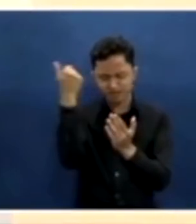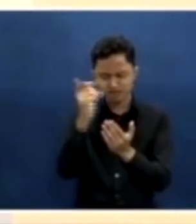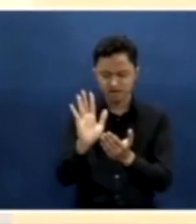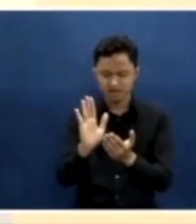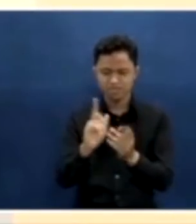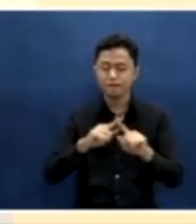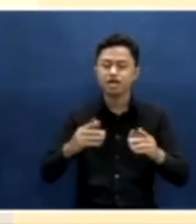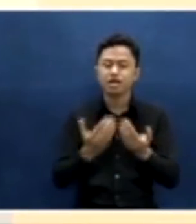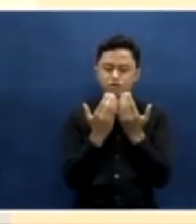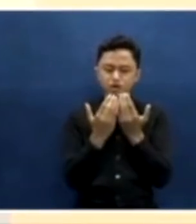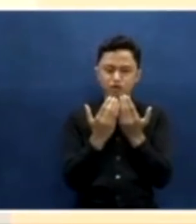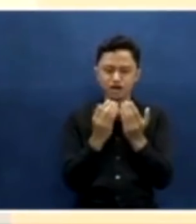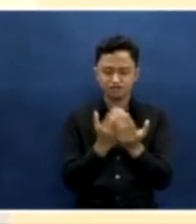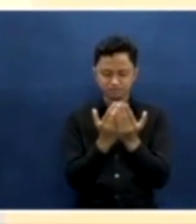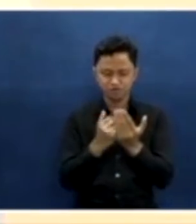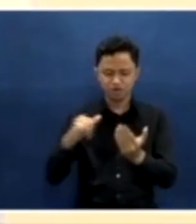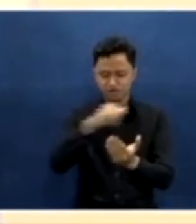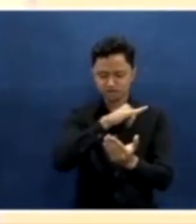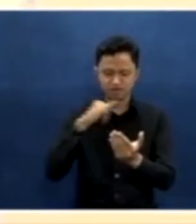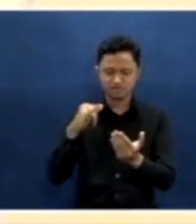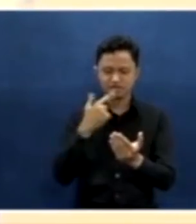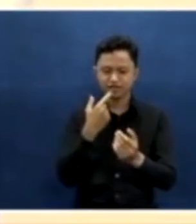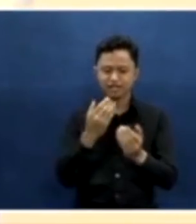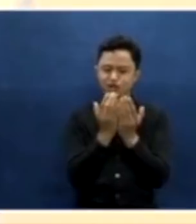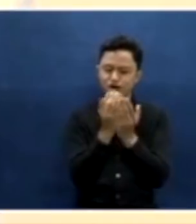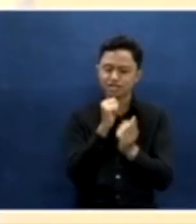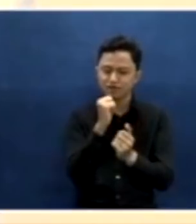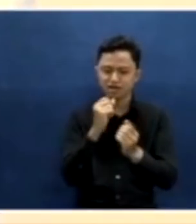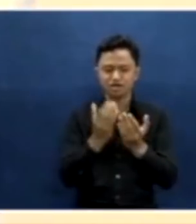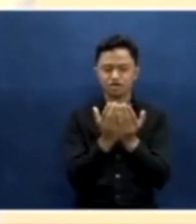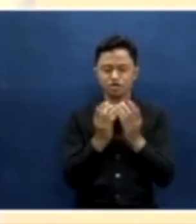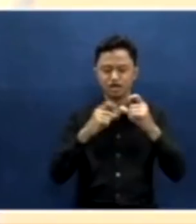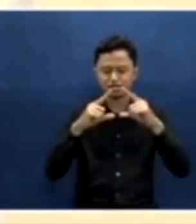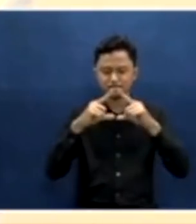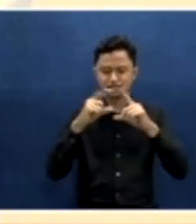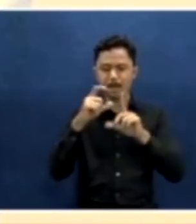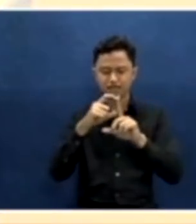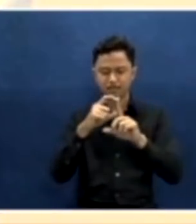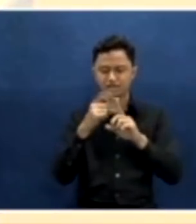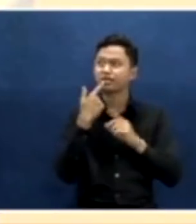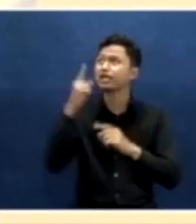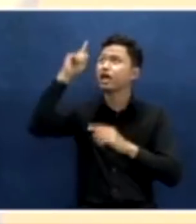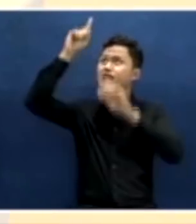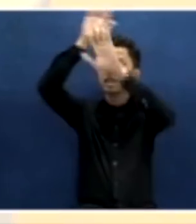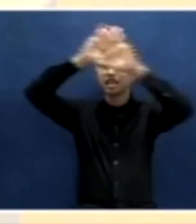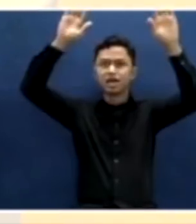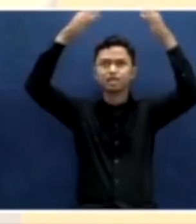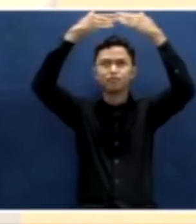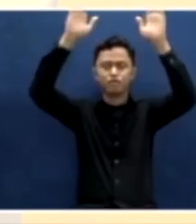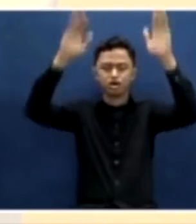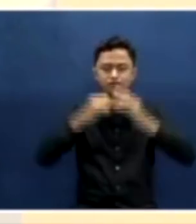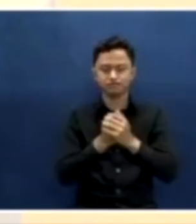doa-doa kita bisa menjadi selayaknya saat dengan biwako sama bokap minta langit allahumma inna Nas